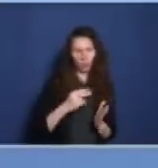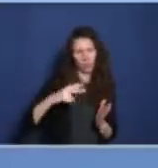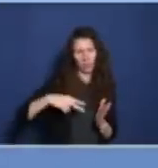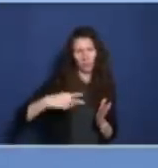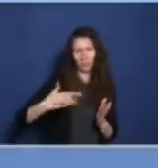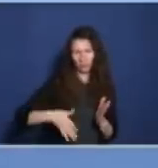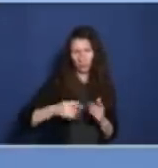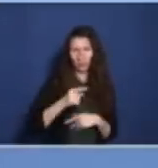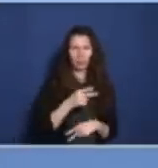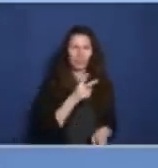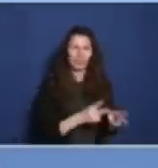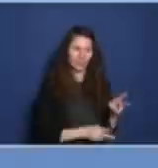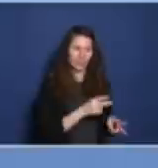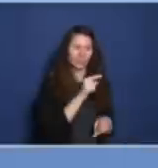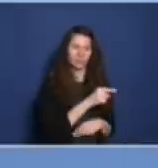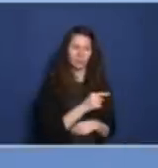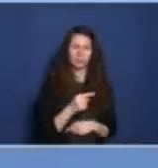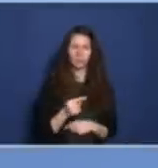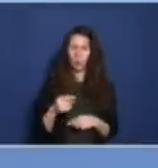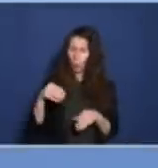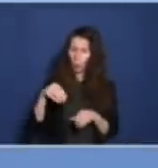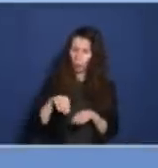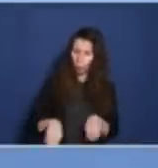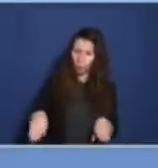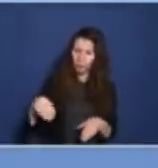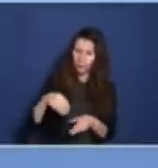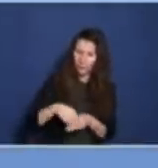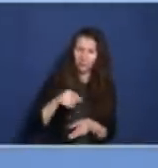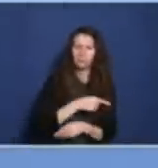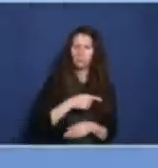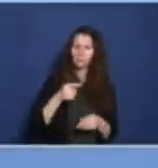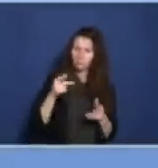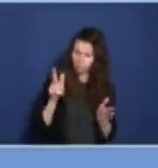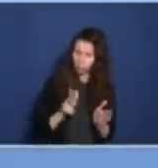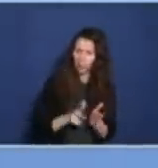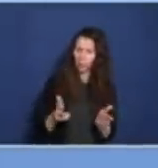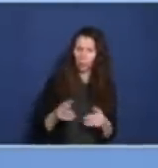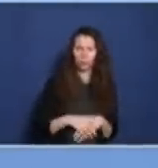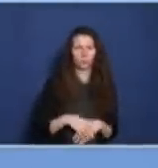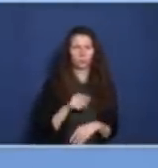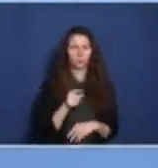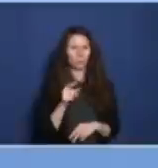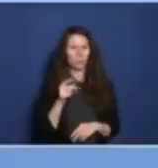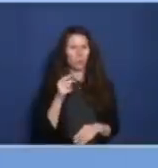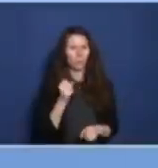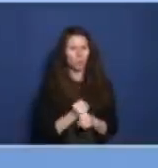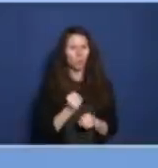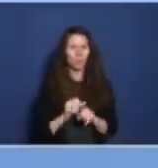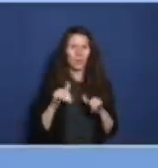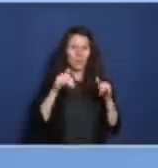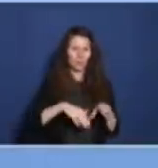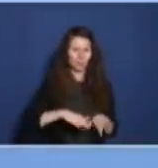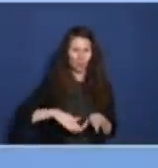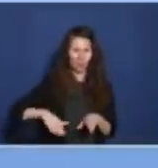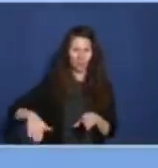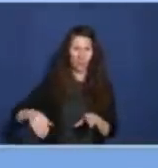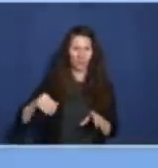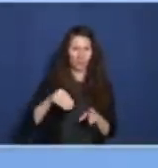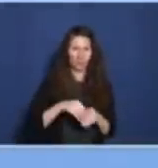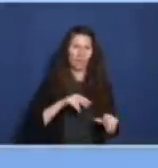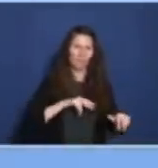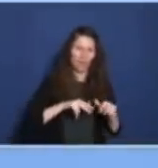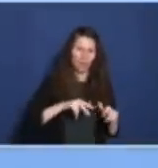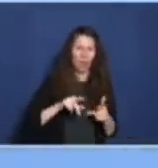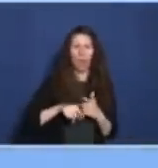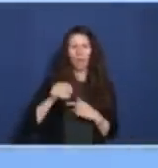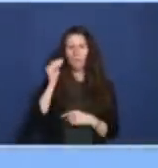vom Gericht bestätigt worden ist, an, das ja ganz konkret über bestimmte Lebensbereiche spricht, vom Verkehr bis zum